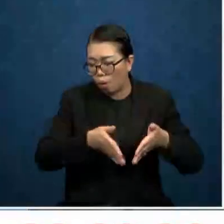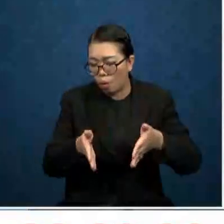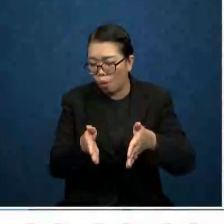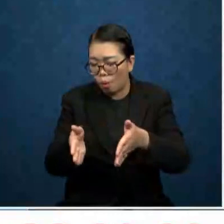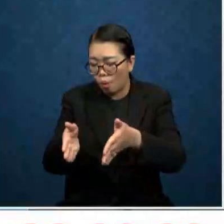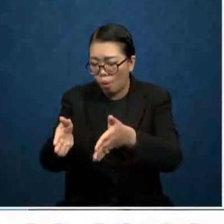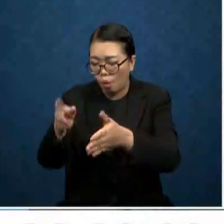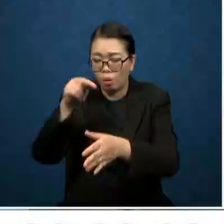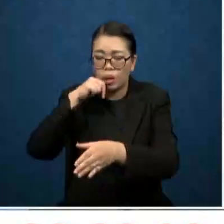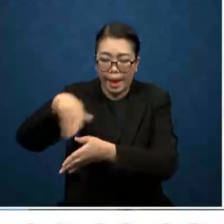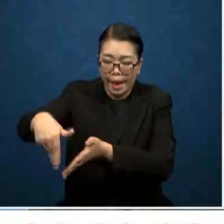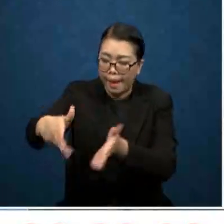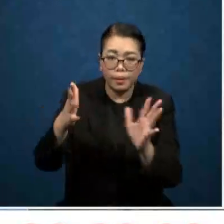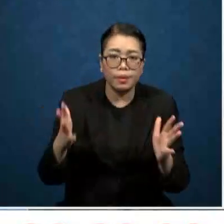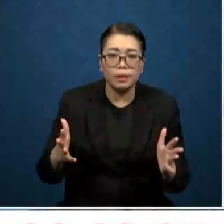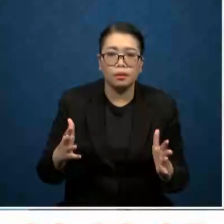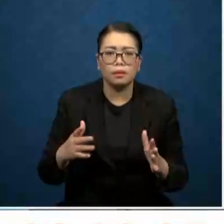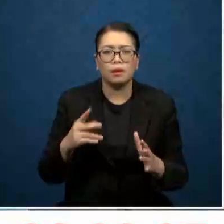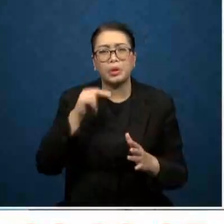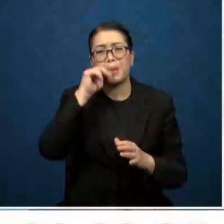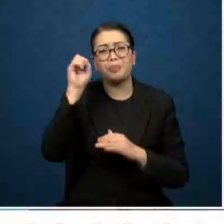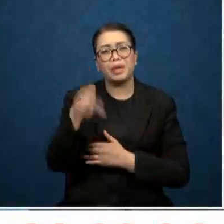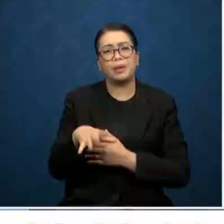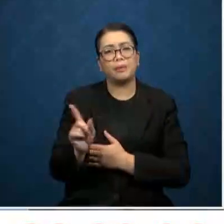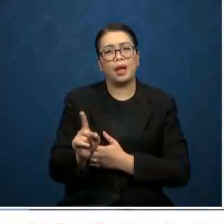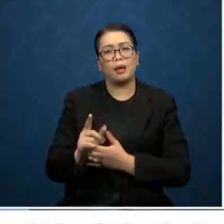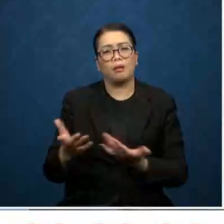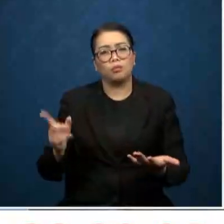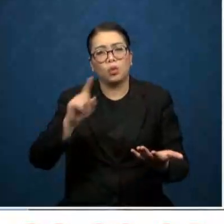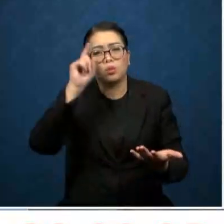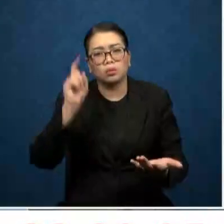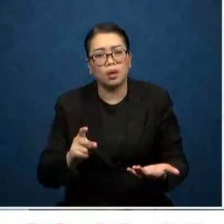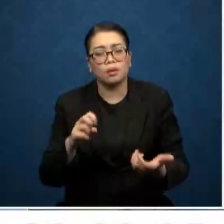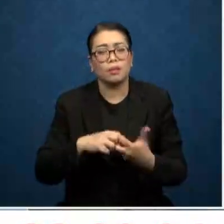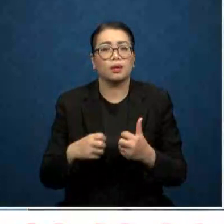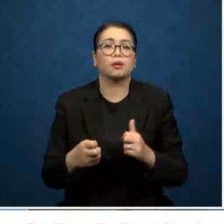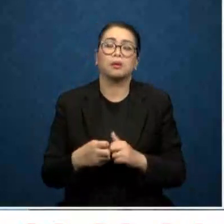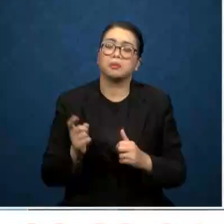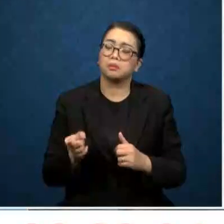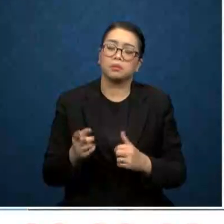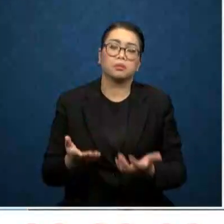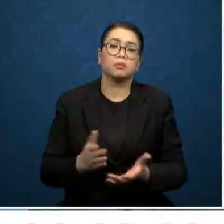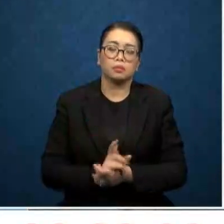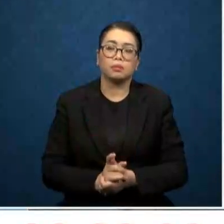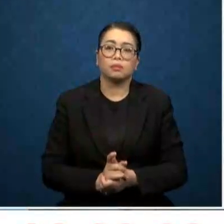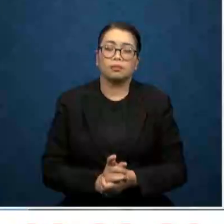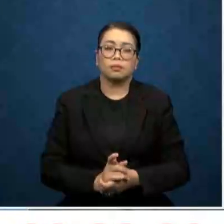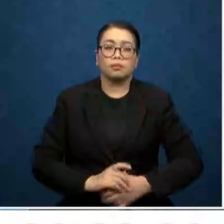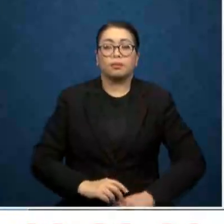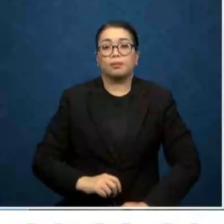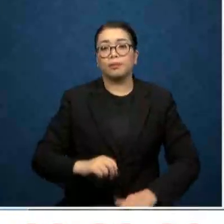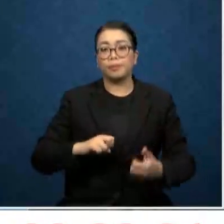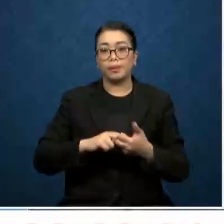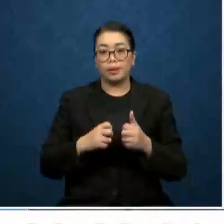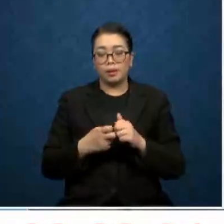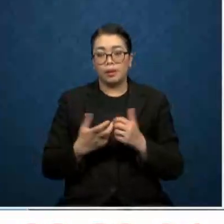มหาศาลที่เกิดขึ้นในกรุงเทพมหานครเป็นปัญหาที่เกิดขึ้นแน่นอนเพราะฉะนั้นปัญหานี้